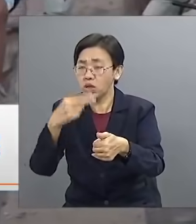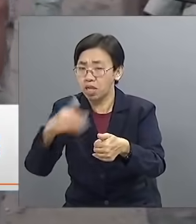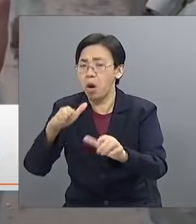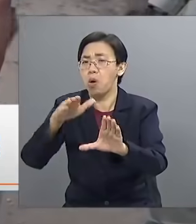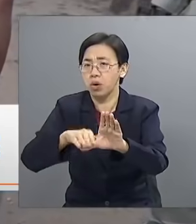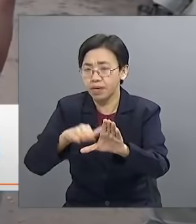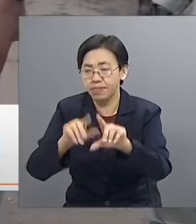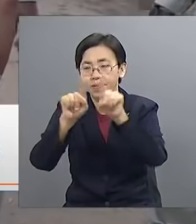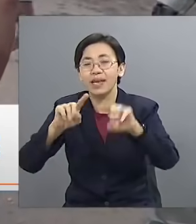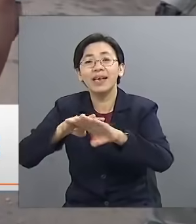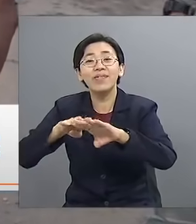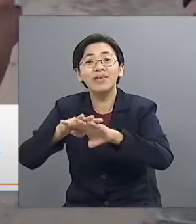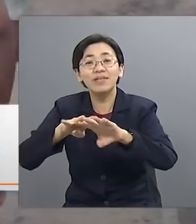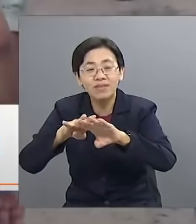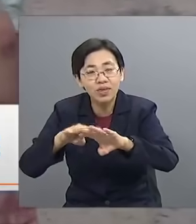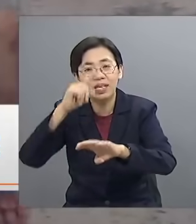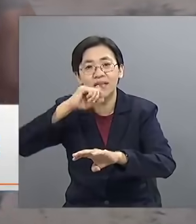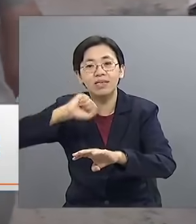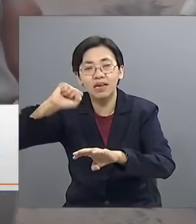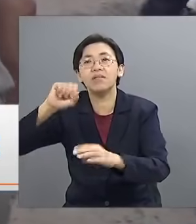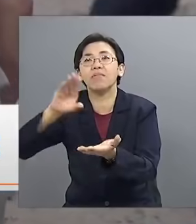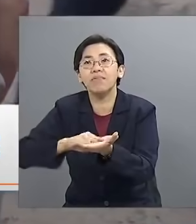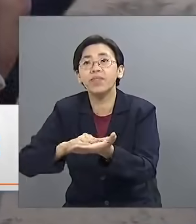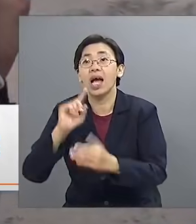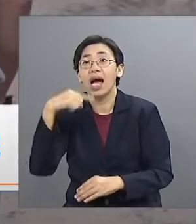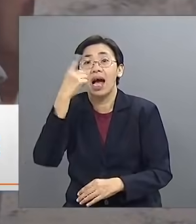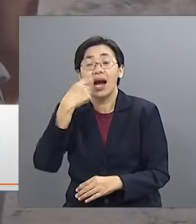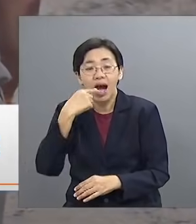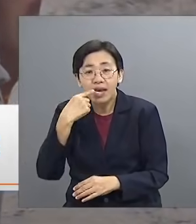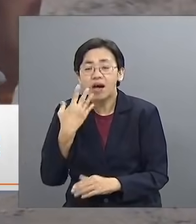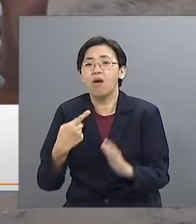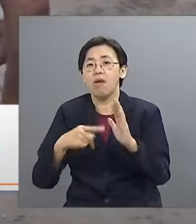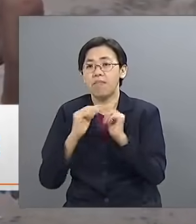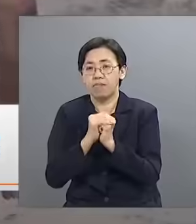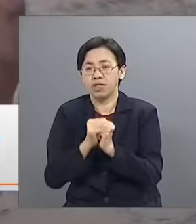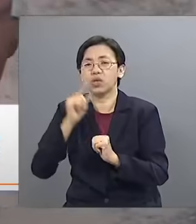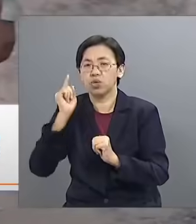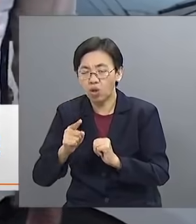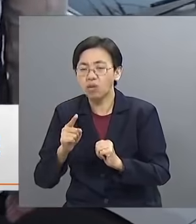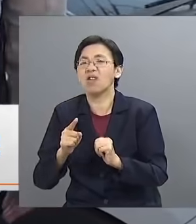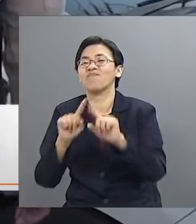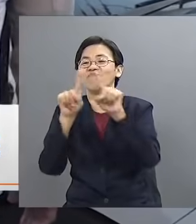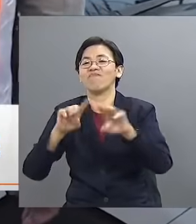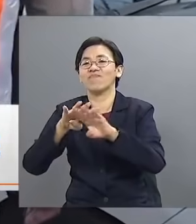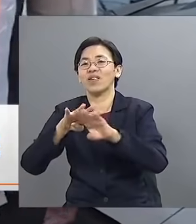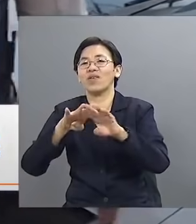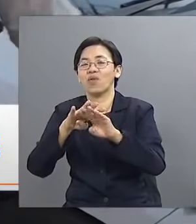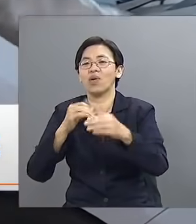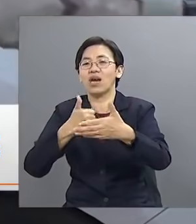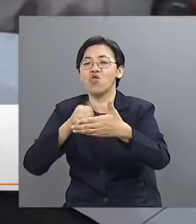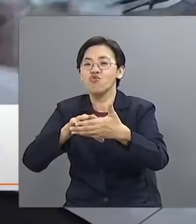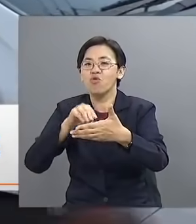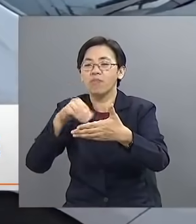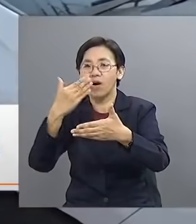code คือใครผ่านไปปราจีนบุรีต้องไปสแกน QR code ด้วยนะคะว่าคุณเข้ามาแล้วโดยประชาชนที่มาจากทางจังหวัดสระแก้ว